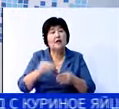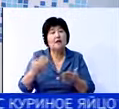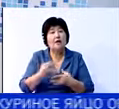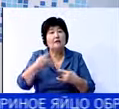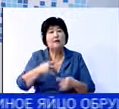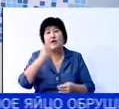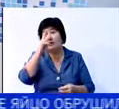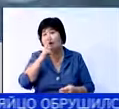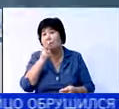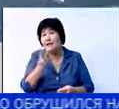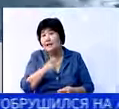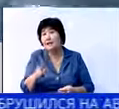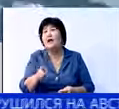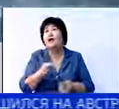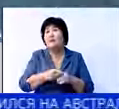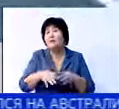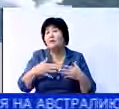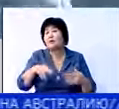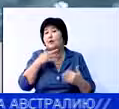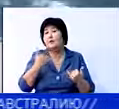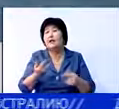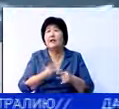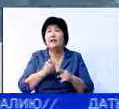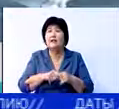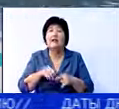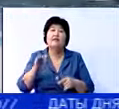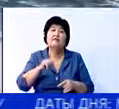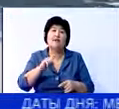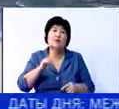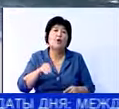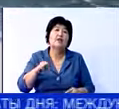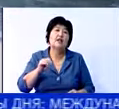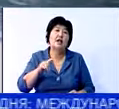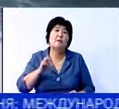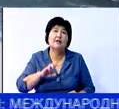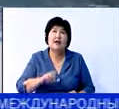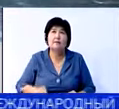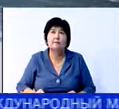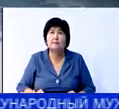до 2 месяцев. В больнице также большое внимание уделяется физиотерапии.